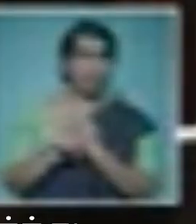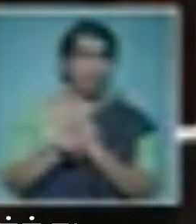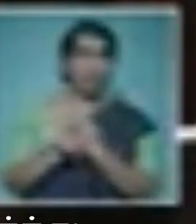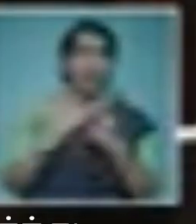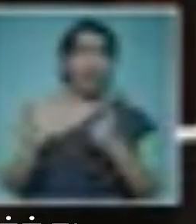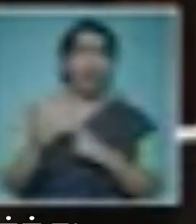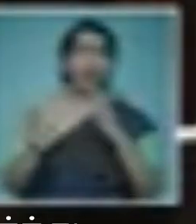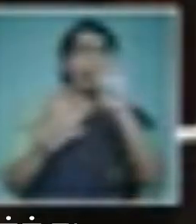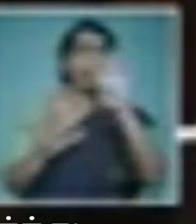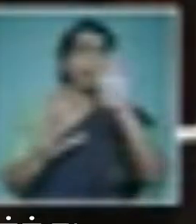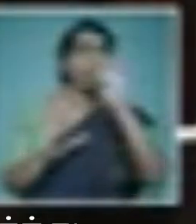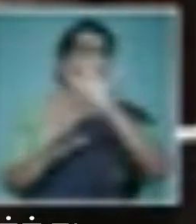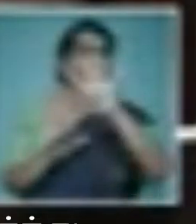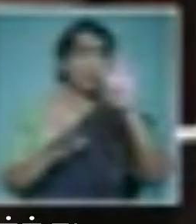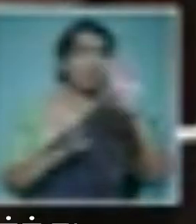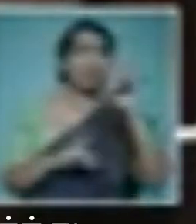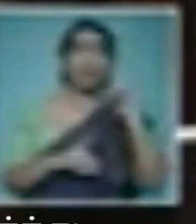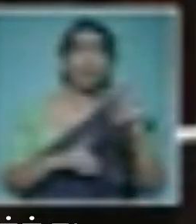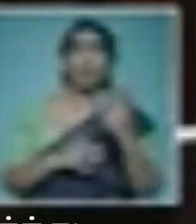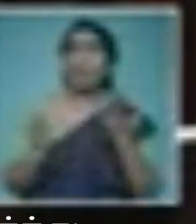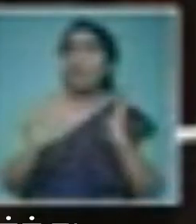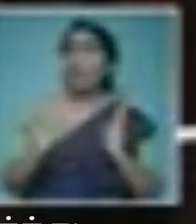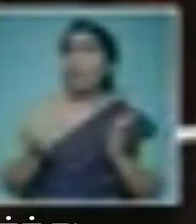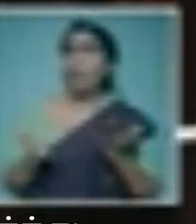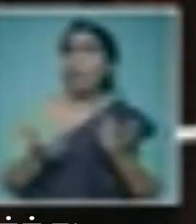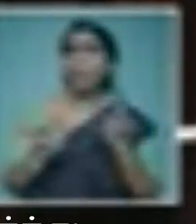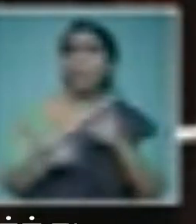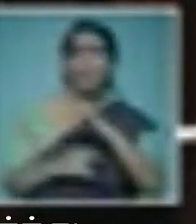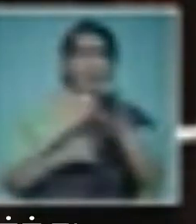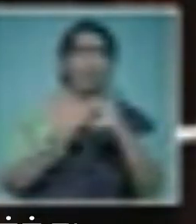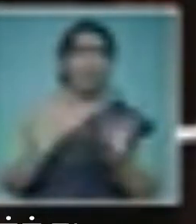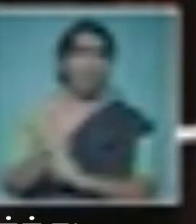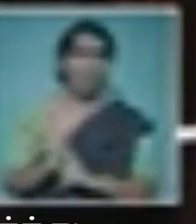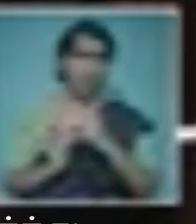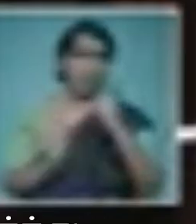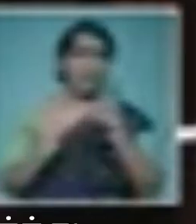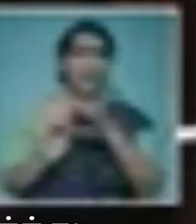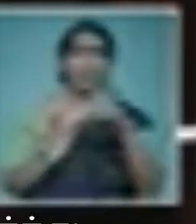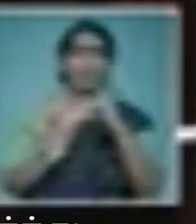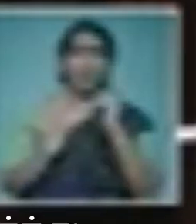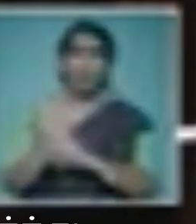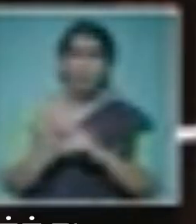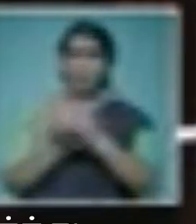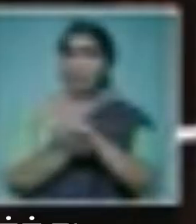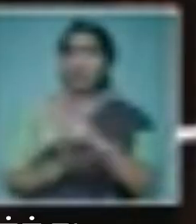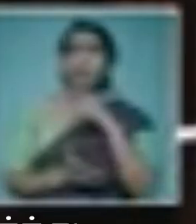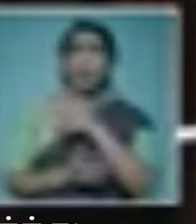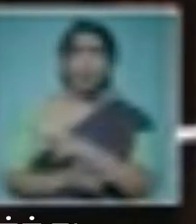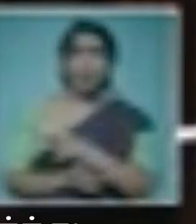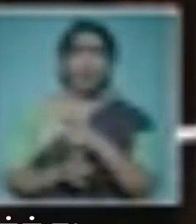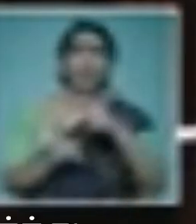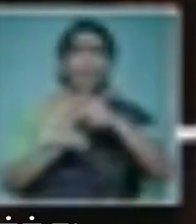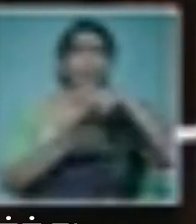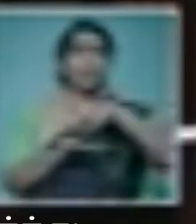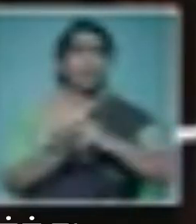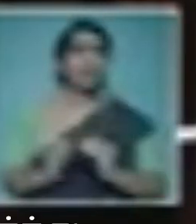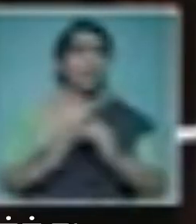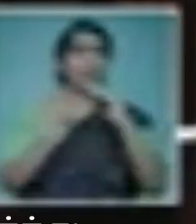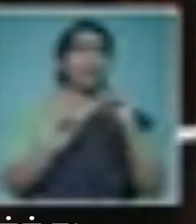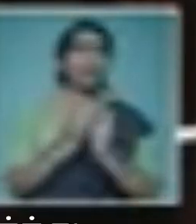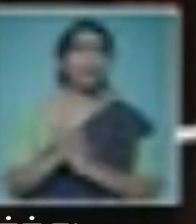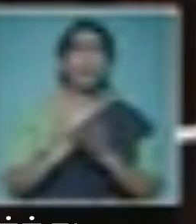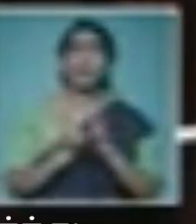අක්කර 44 මාරක් කොහෙන්ද දෙයනේ මේ රටේ ඉඩම් ලක්ෂයක් ඇරි දෙනකොට ඒකේ ගිහිල්ලා දිස්ත්‍රික් සංවර්ධන කමිටු